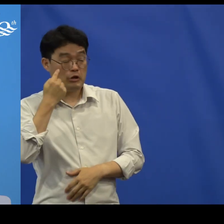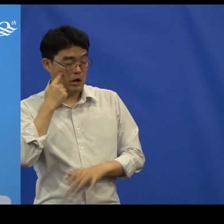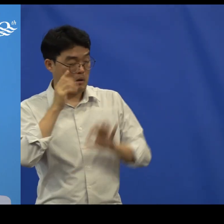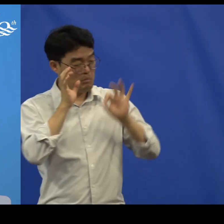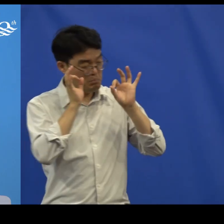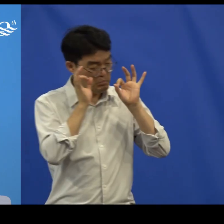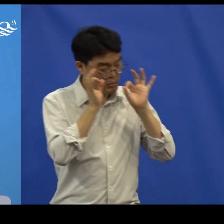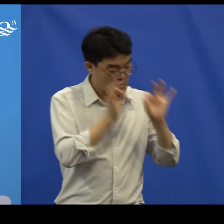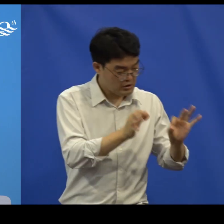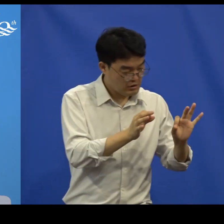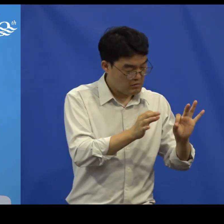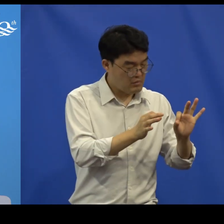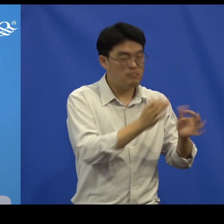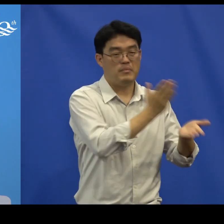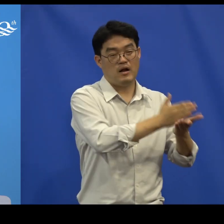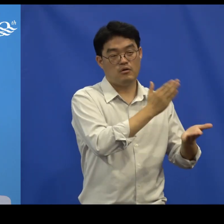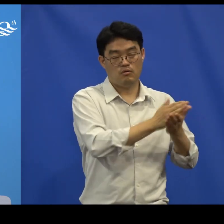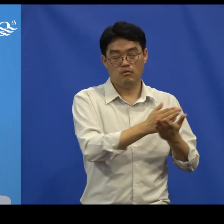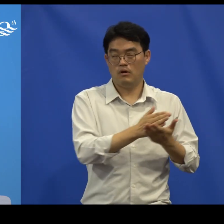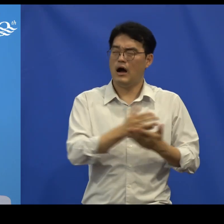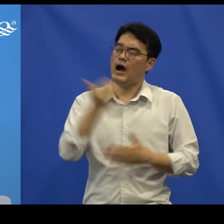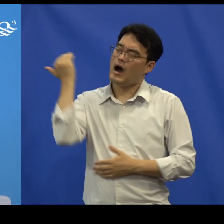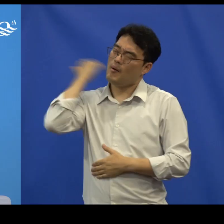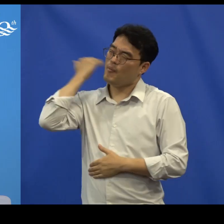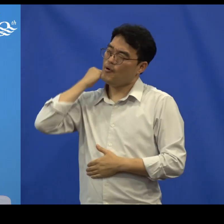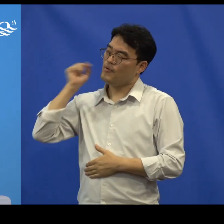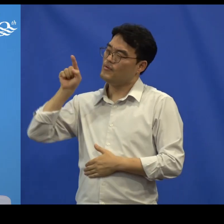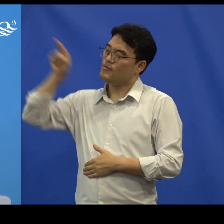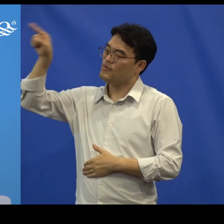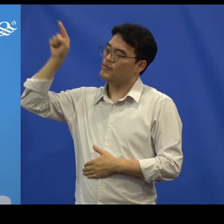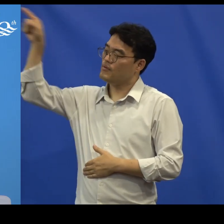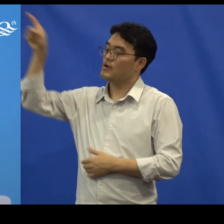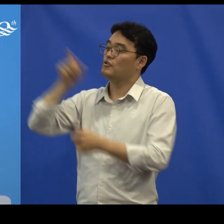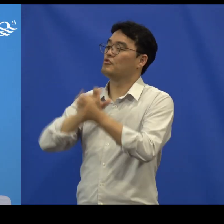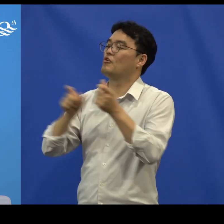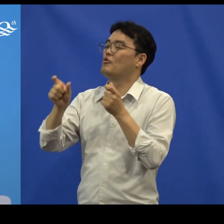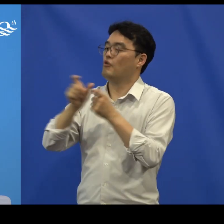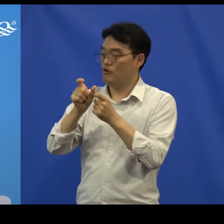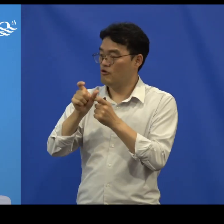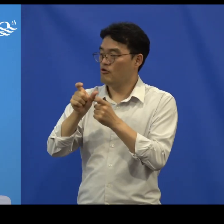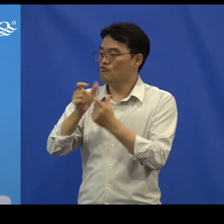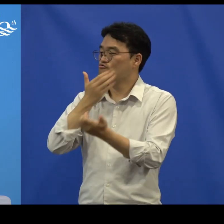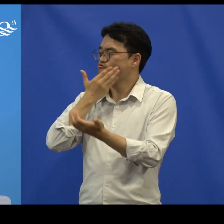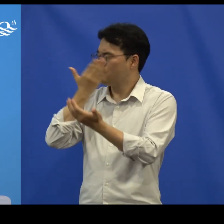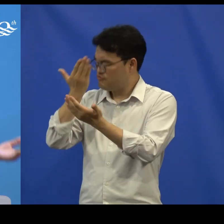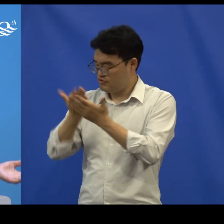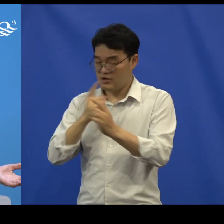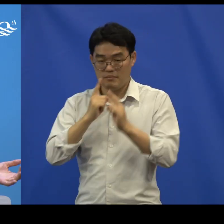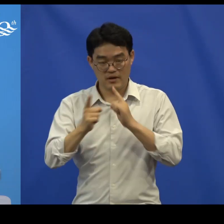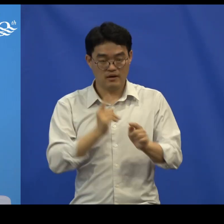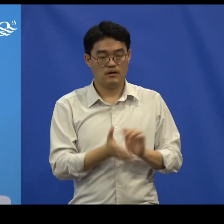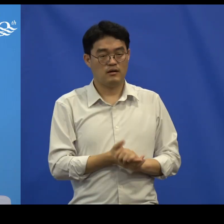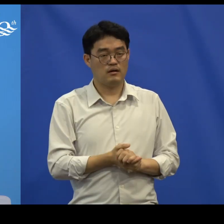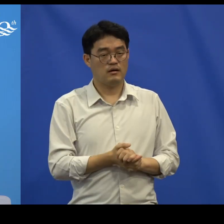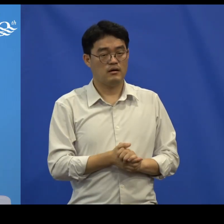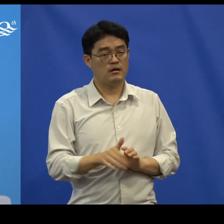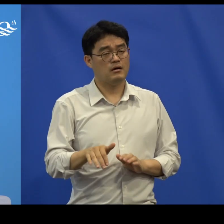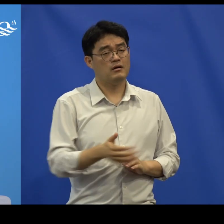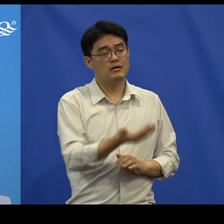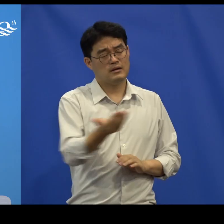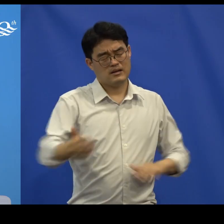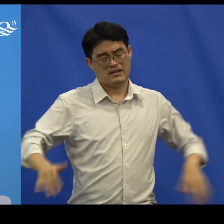거. 보이지 않는 것이 보이는 것이다. 보이지 않는 게 실체다. 그러니까 다 사라지고 만다는